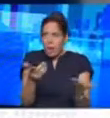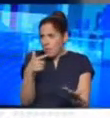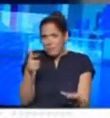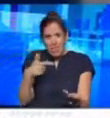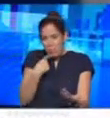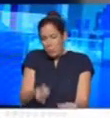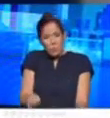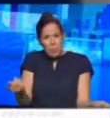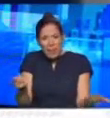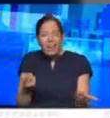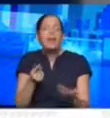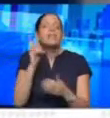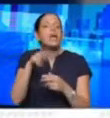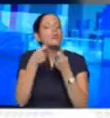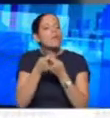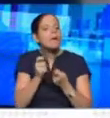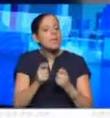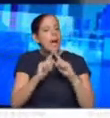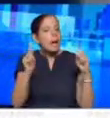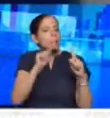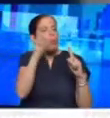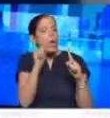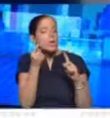חברי כנסת אחרים שאולי טיפה חוששים